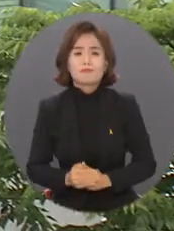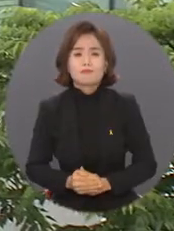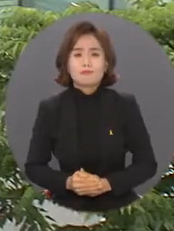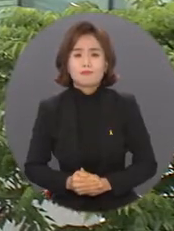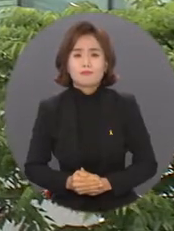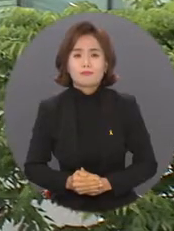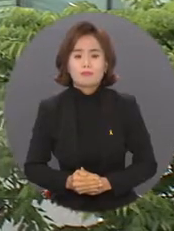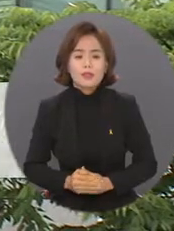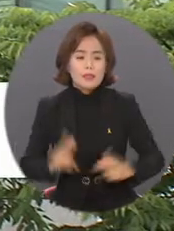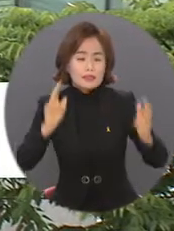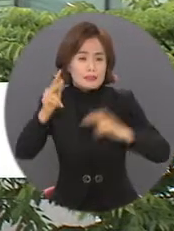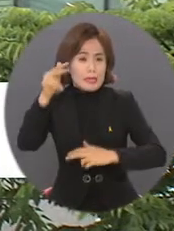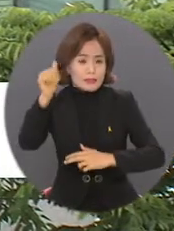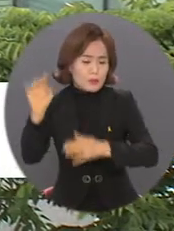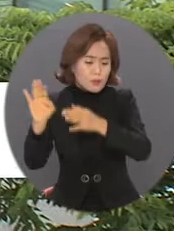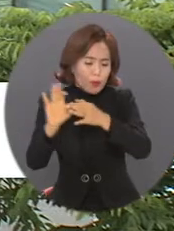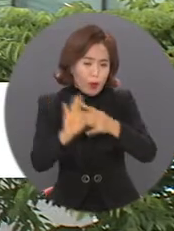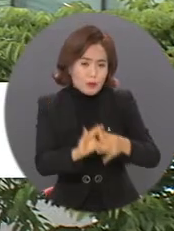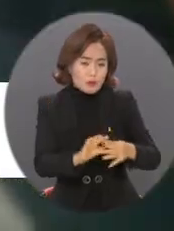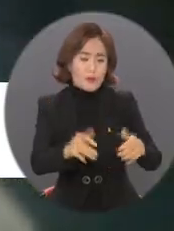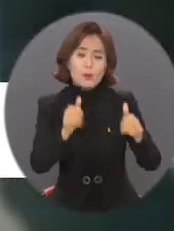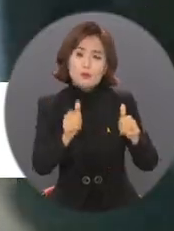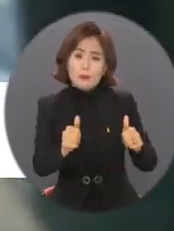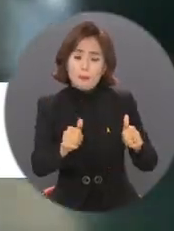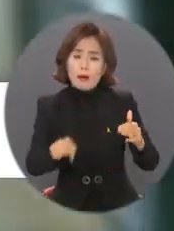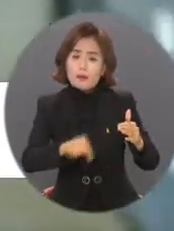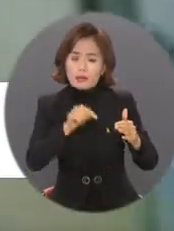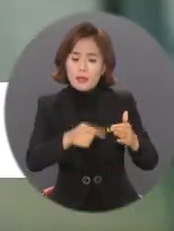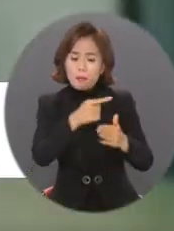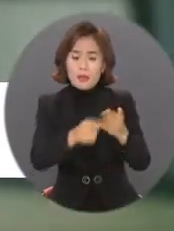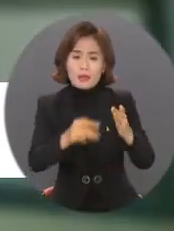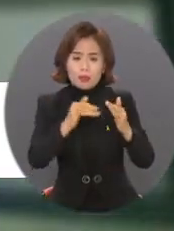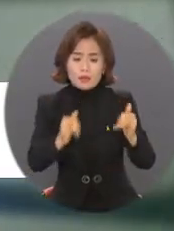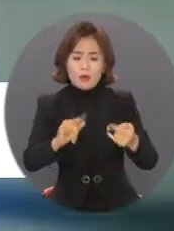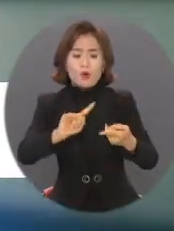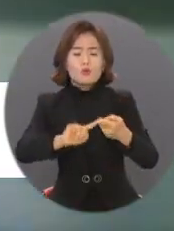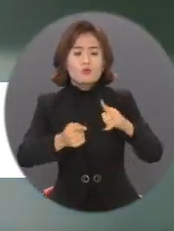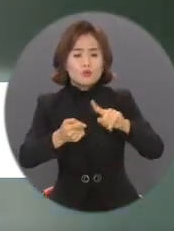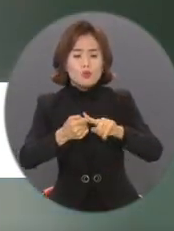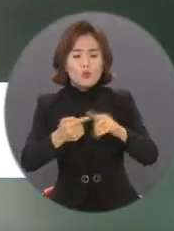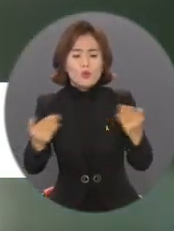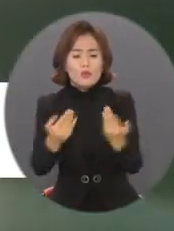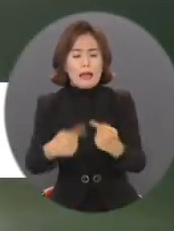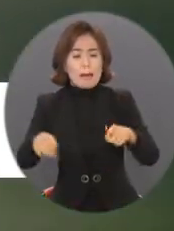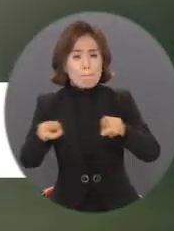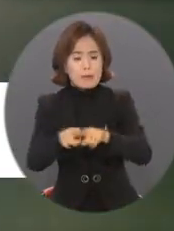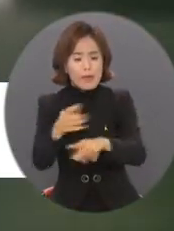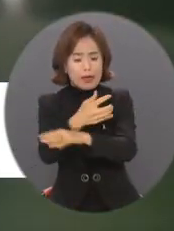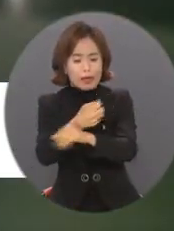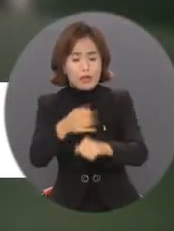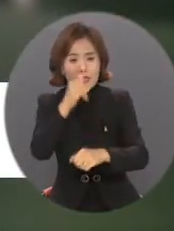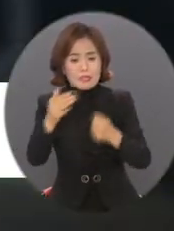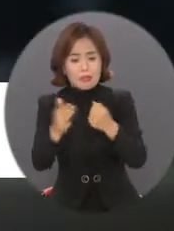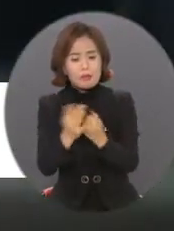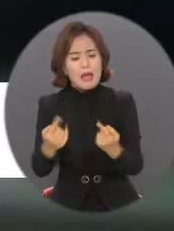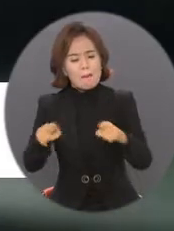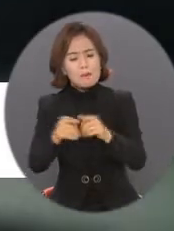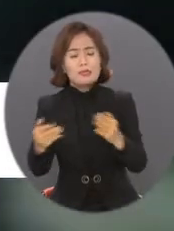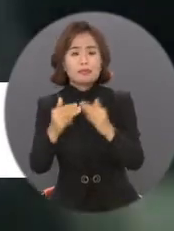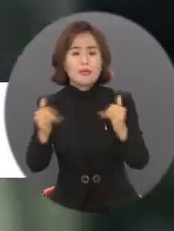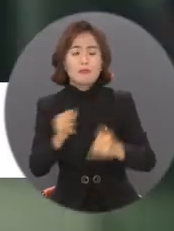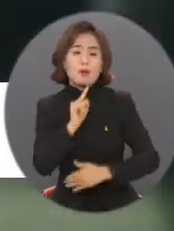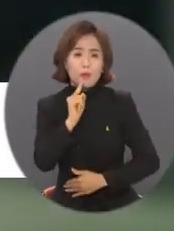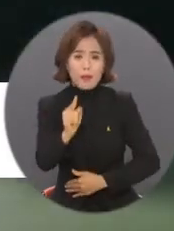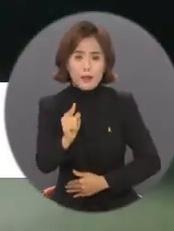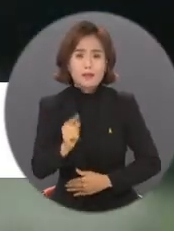pc 방 업주는 이후 계속되고 있는 재판에서 피해자들과 동업 계약서 를 썼기 때문에 동업자 관계 라고 주장하고 있는